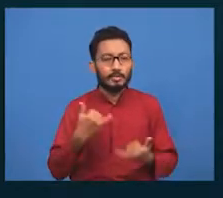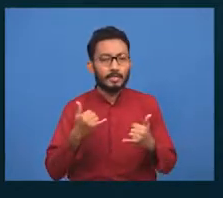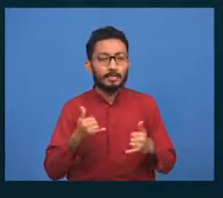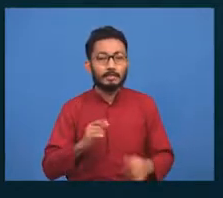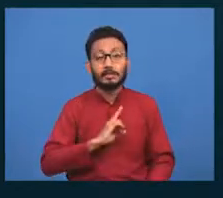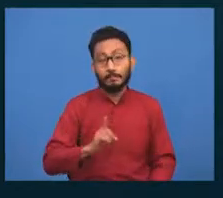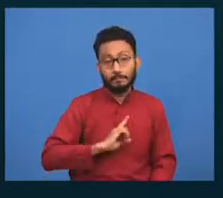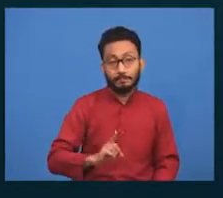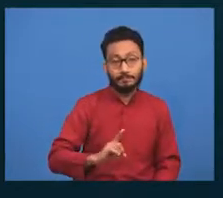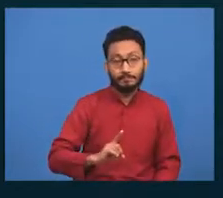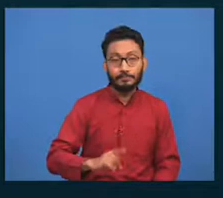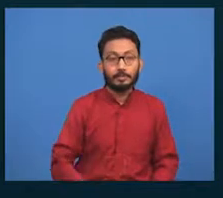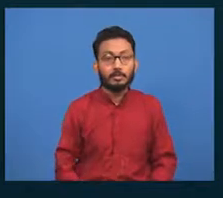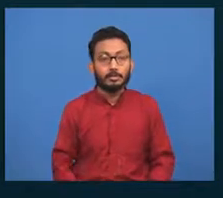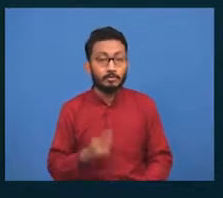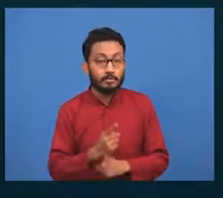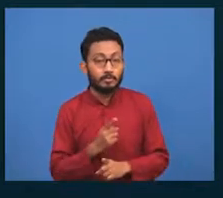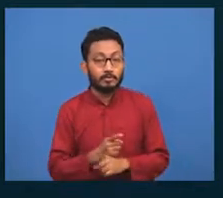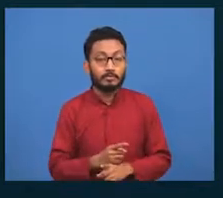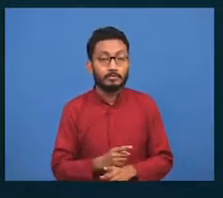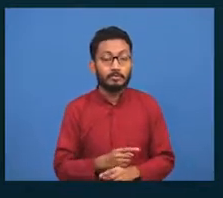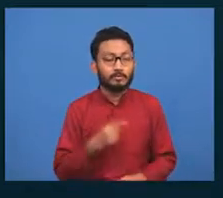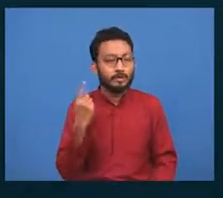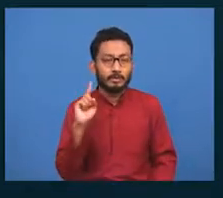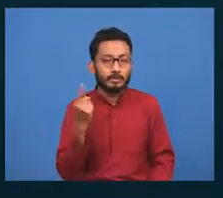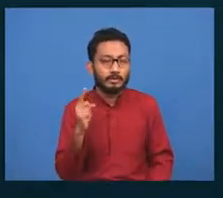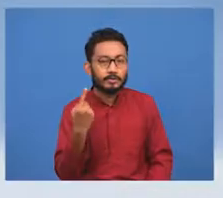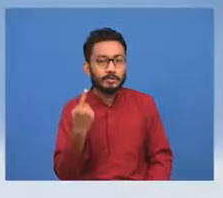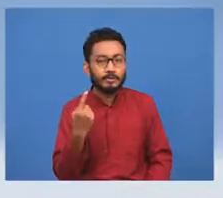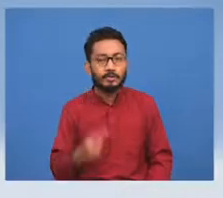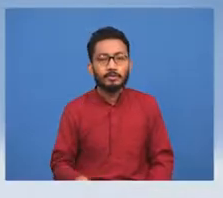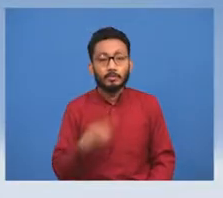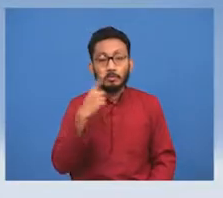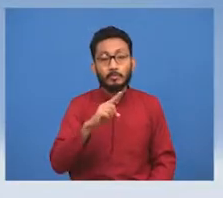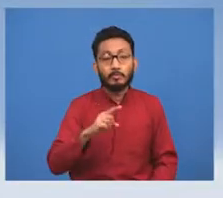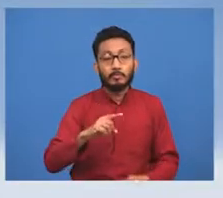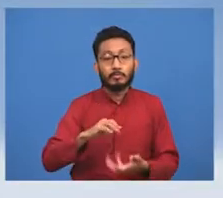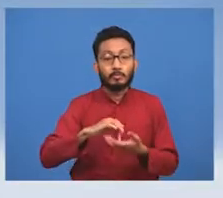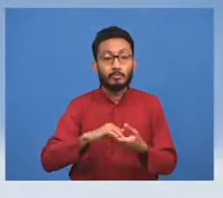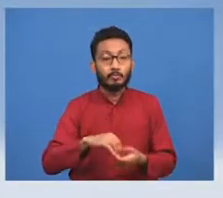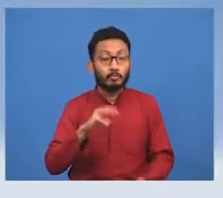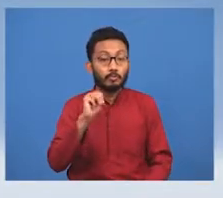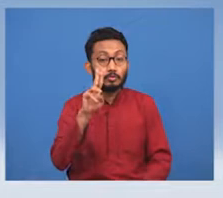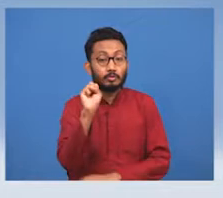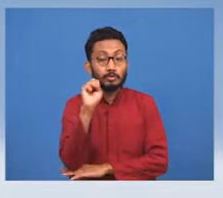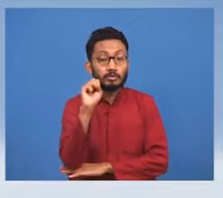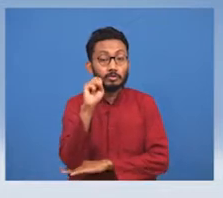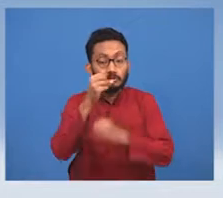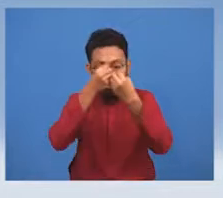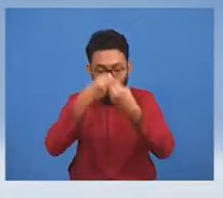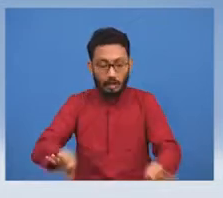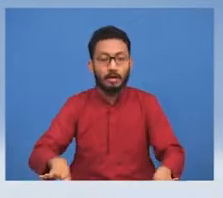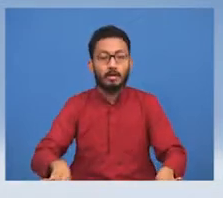di dunia sebenarnya sengaja mendedahkan diri kepada kebinasaan. mereka akan ditimpa azab pada hari akhirat